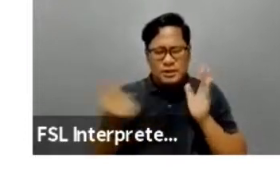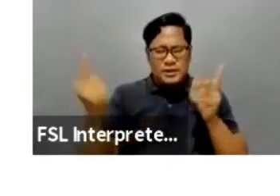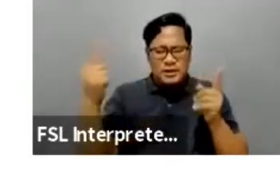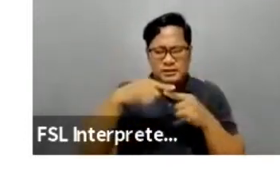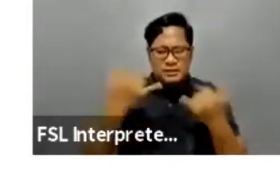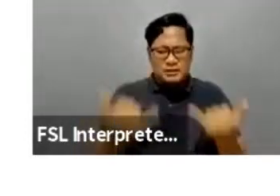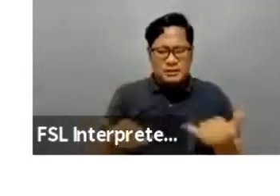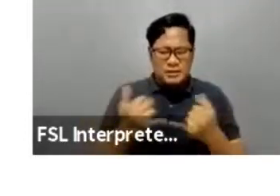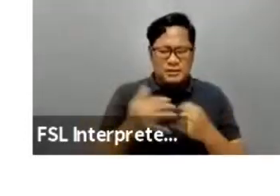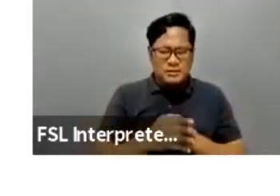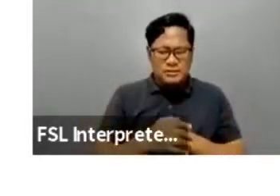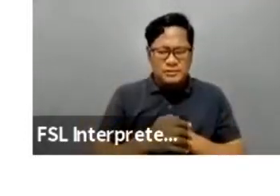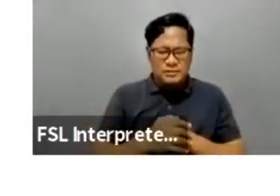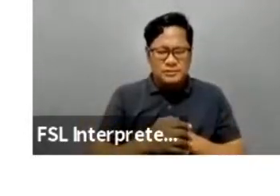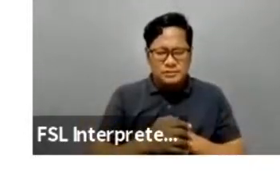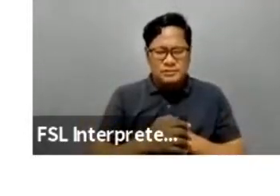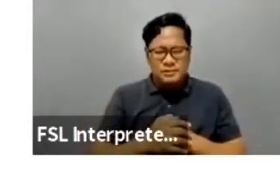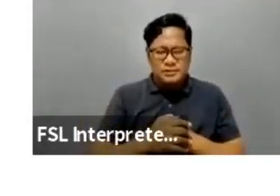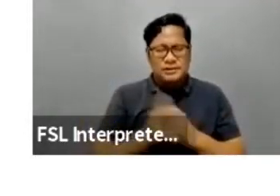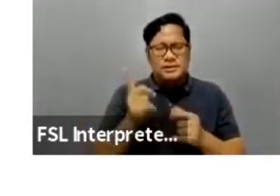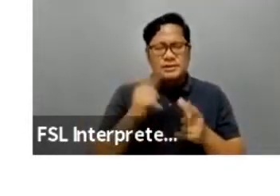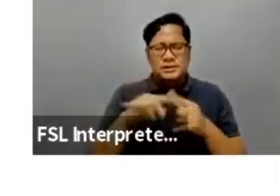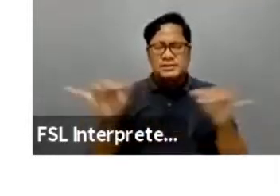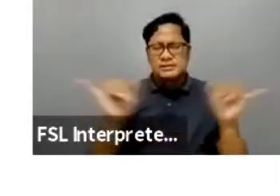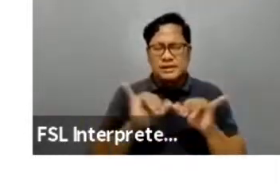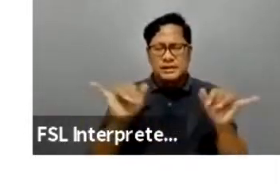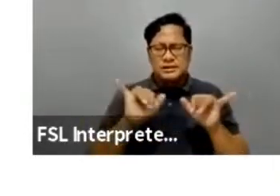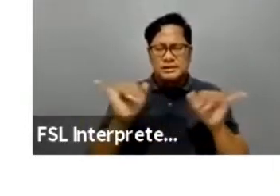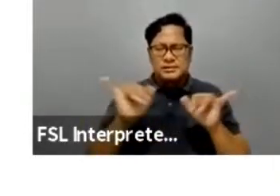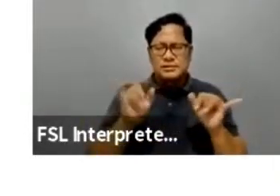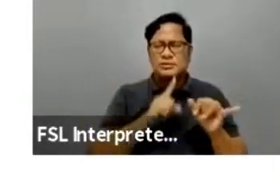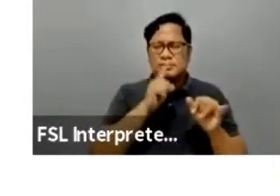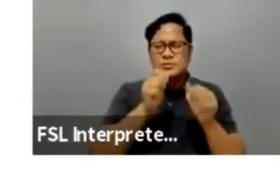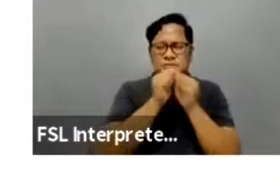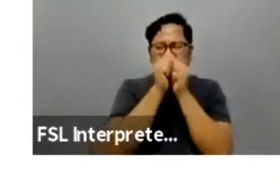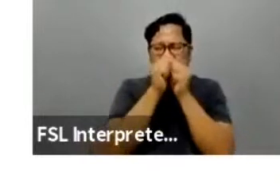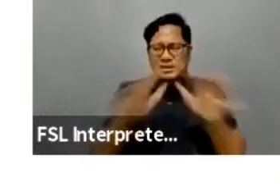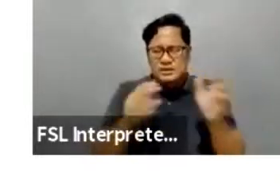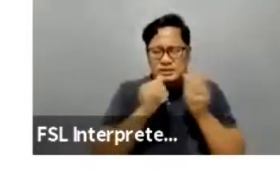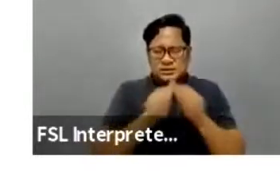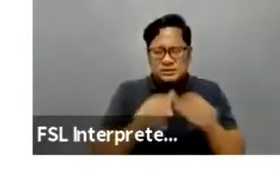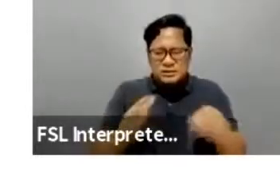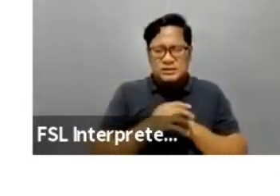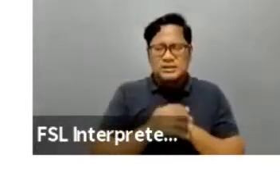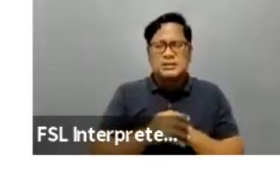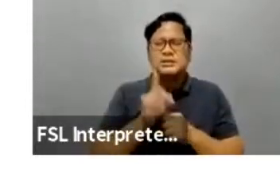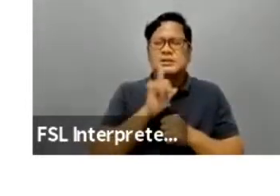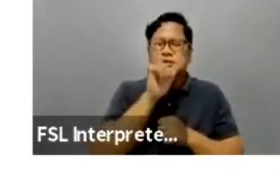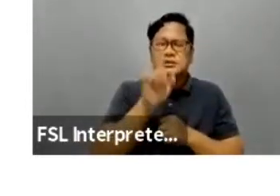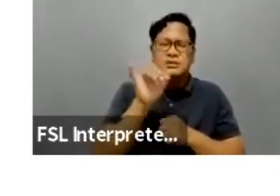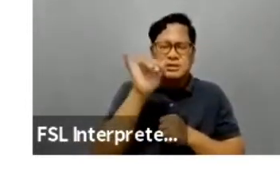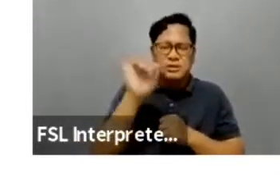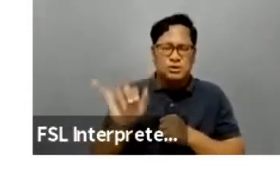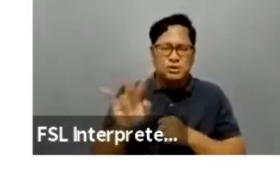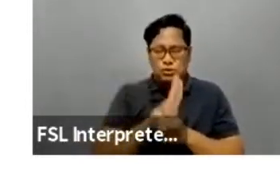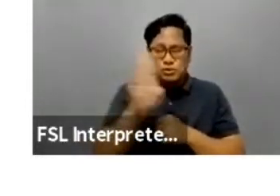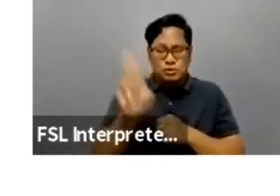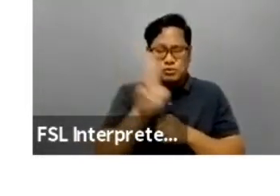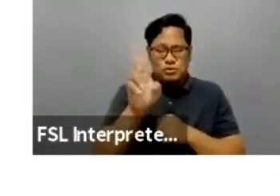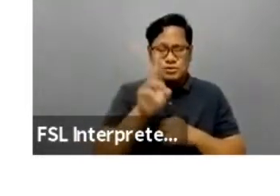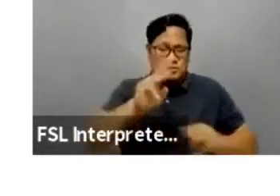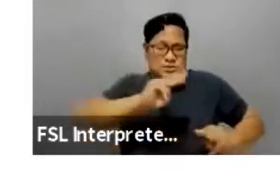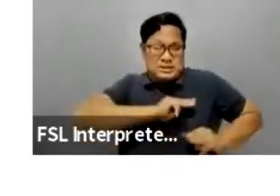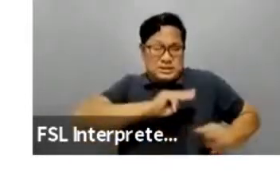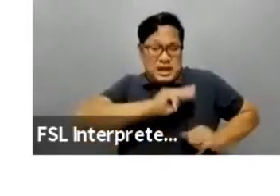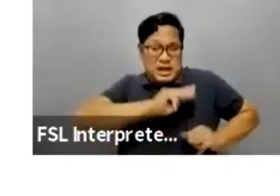merong panahon at na ang pagpapatupad nito ay ginamit ang military at ngayon